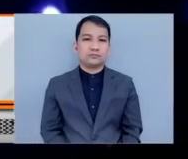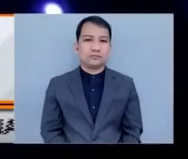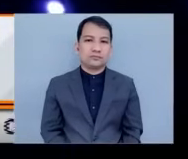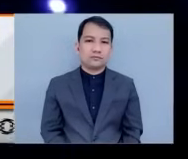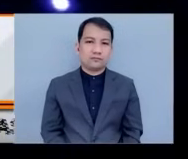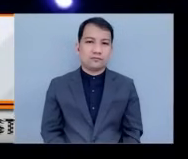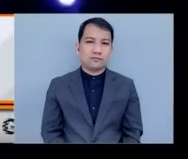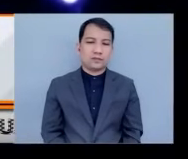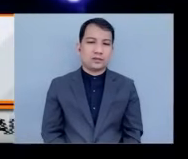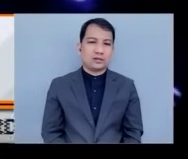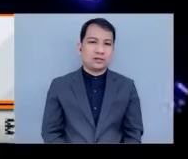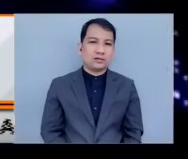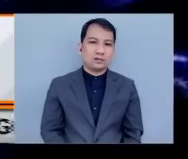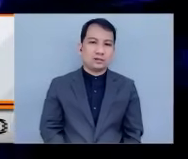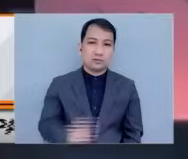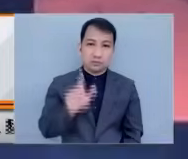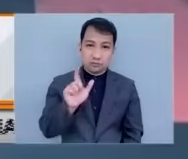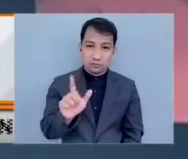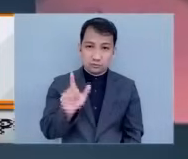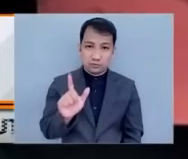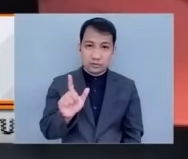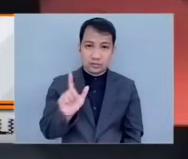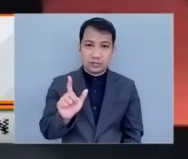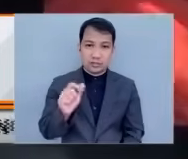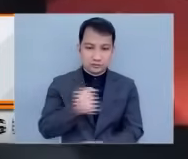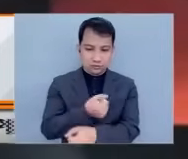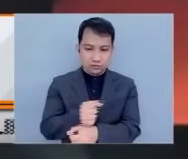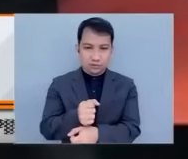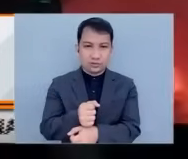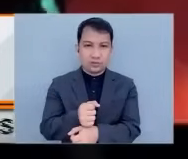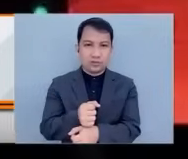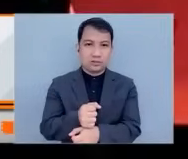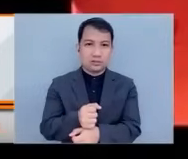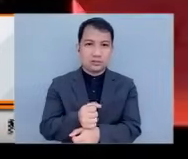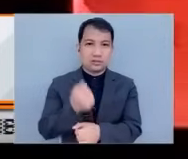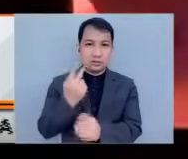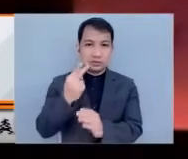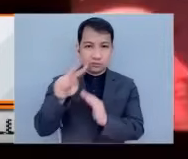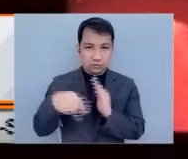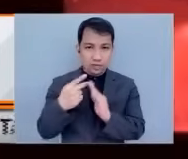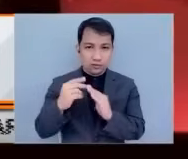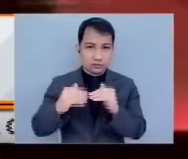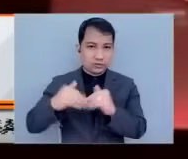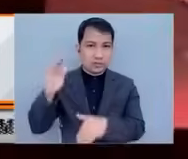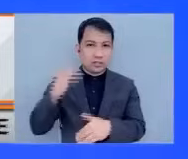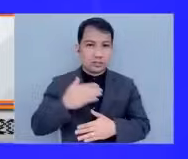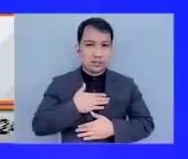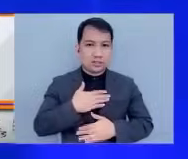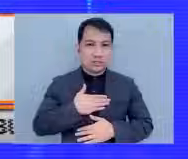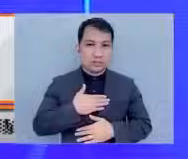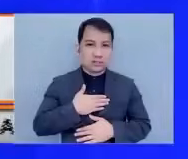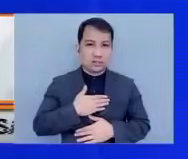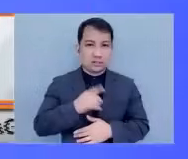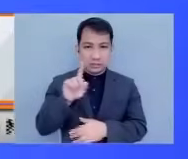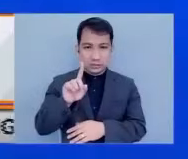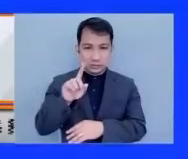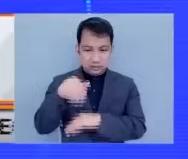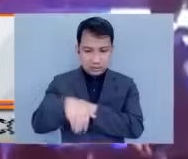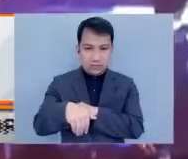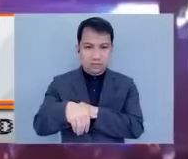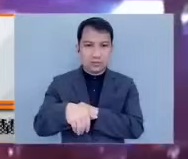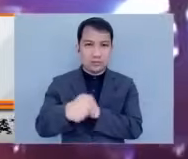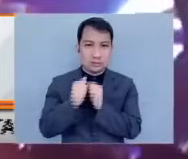Mahigit 20 mga kanta, mahigit 2 oras ng saya sa isang gabi ng muling